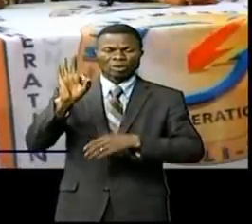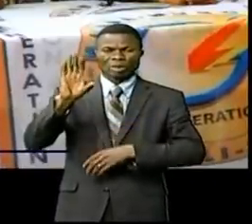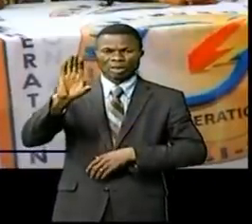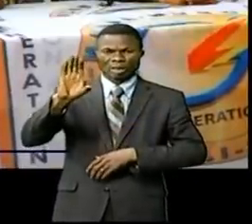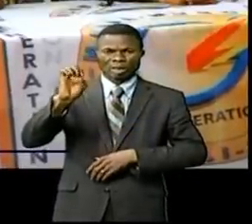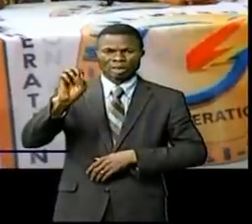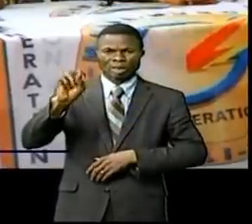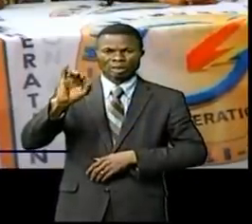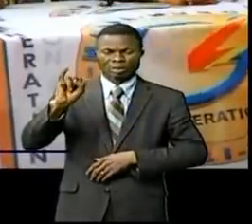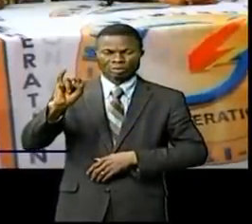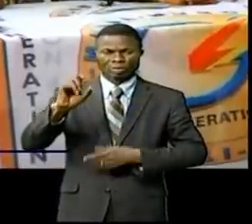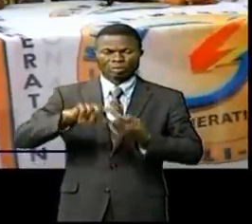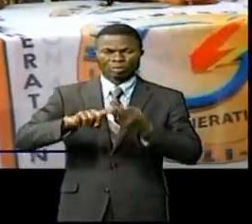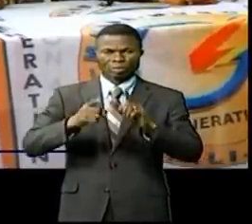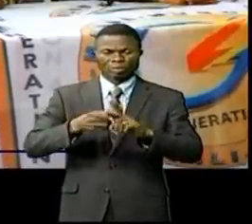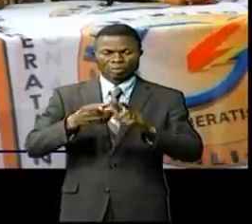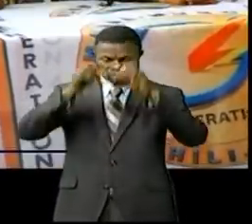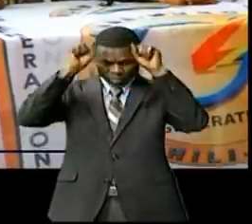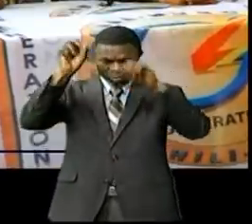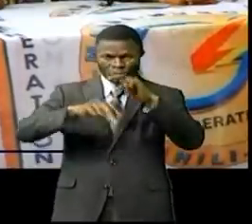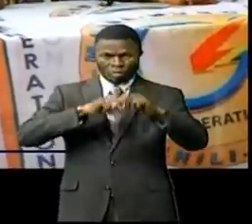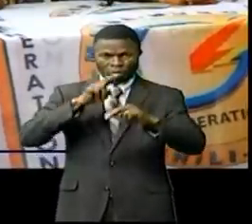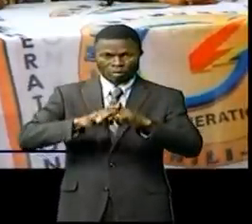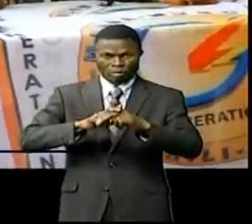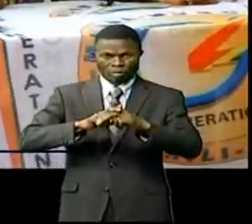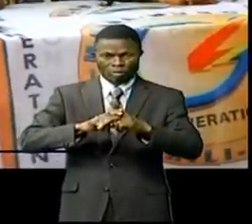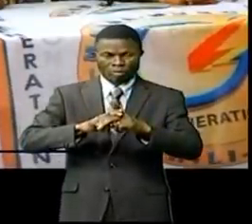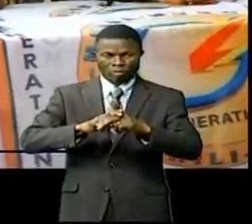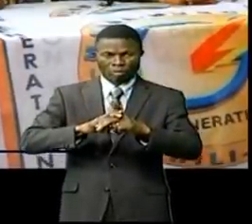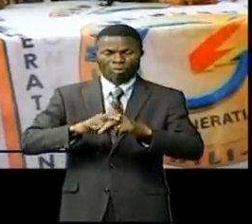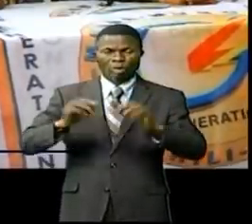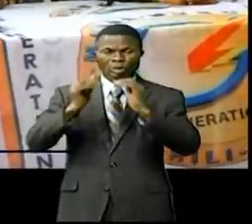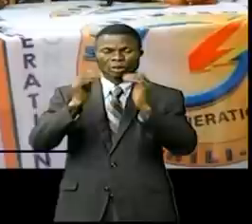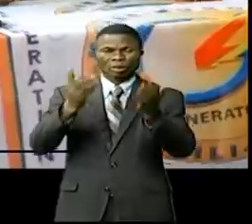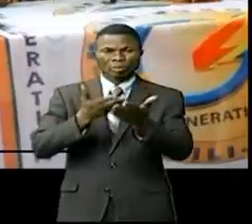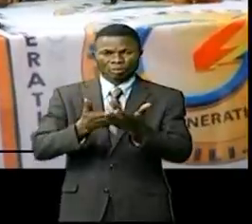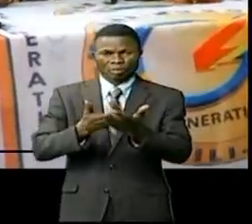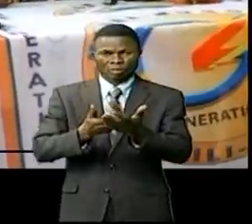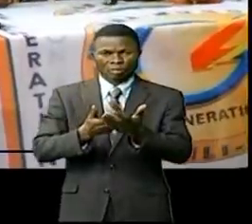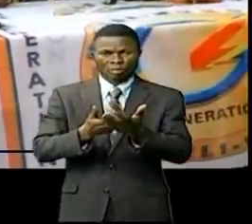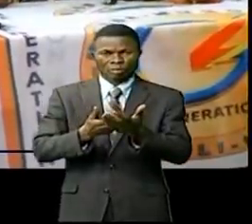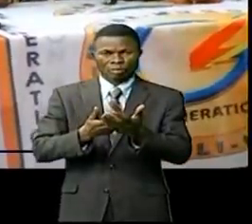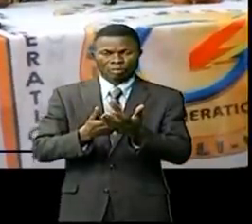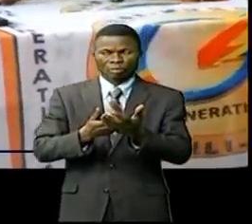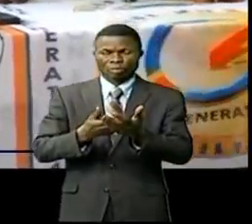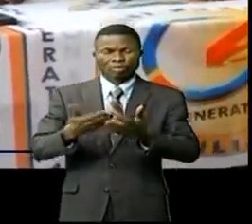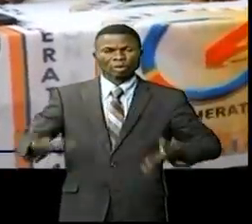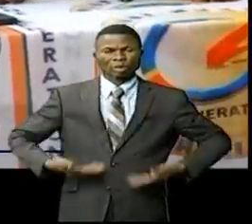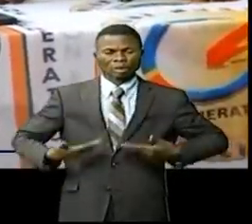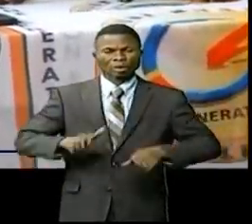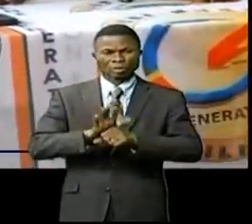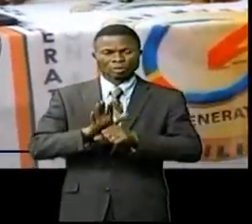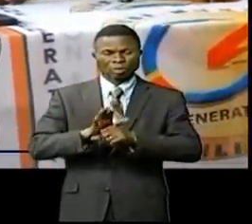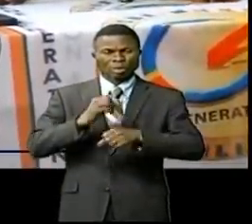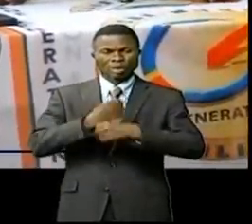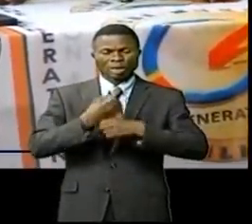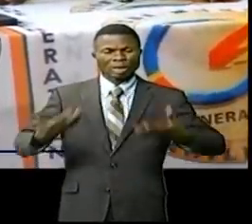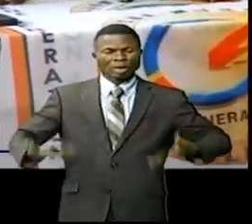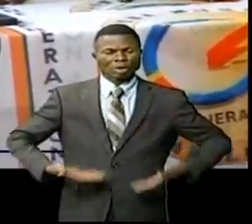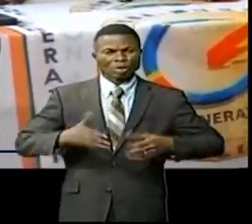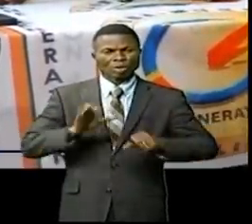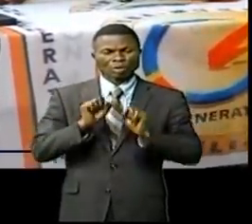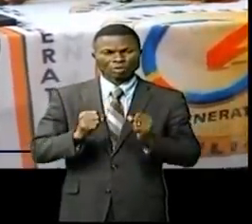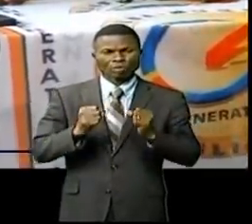Foumoutiamba, président national de la génération 4, s'est réjoui de cet aboutissement heureux